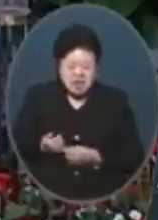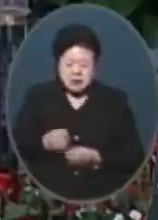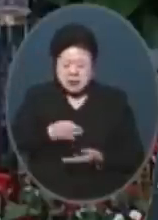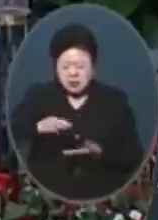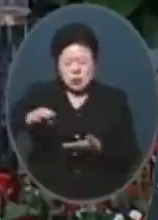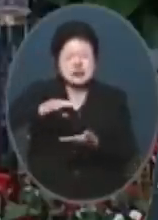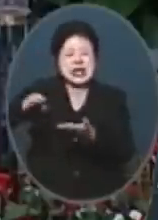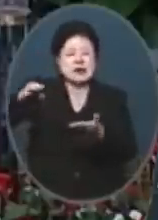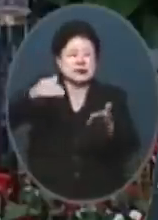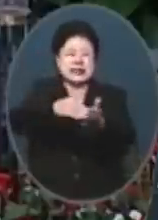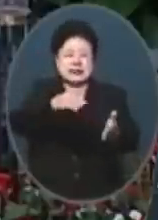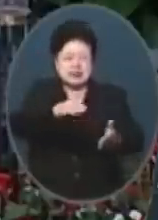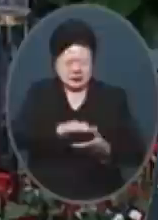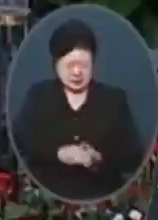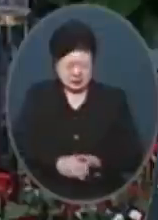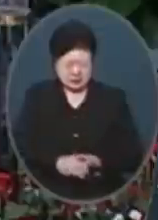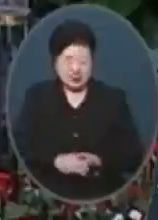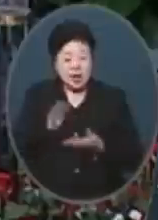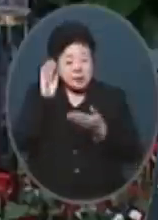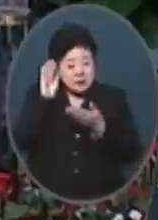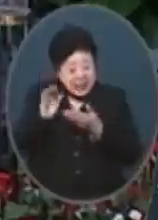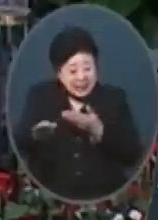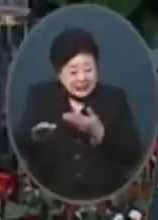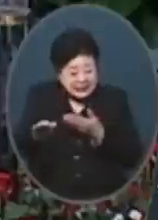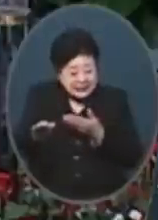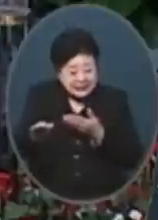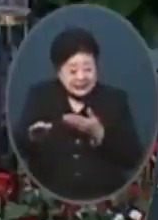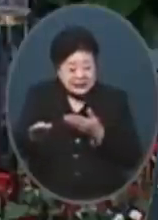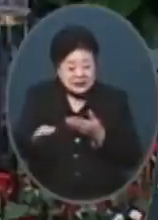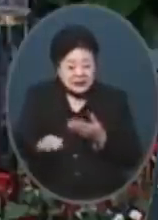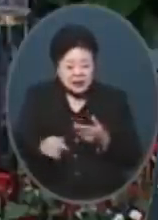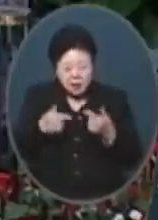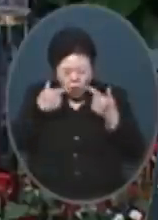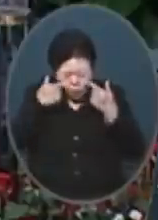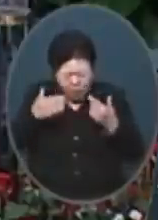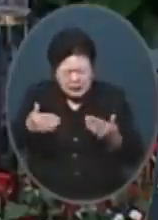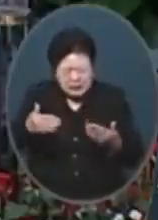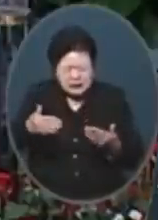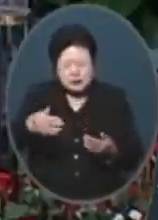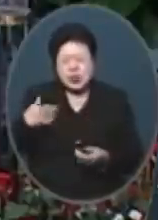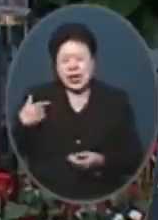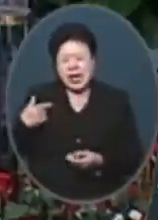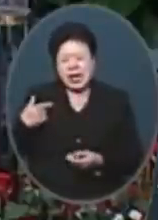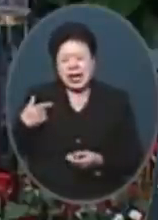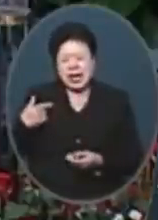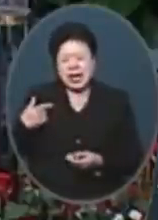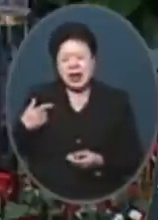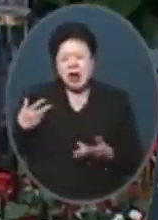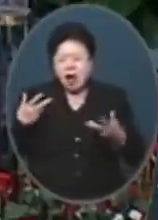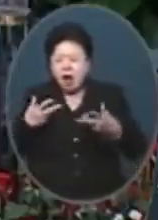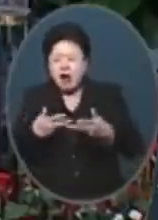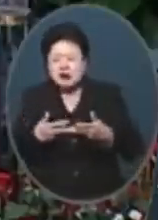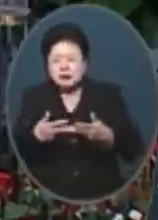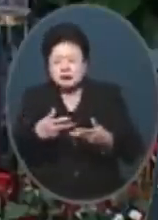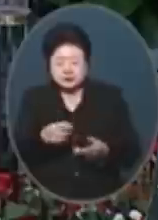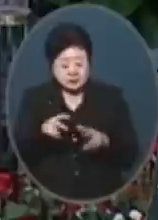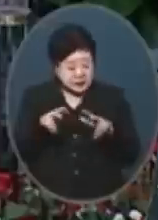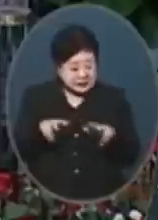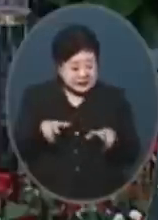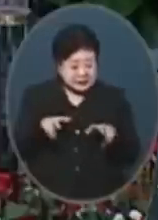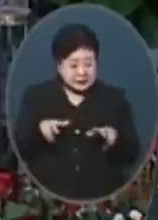돈이고 미래는 불확실한 의미며